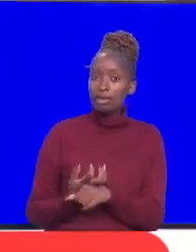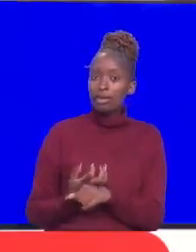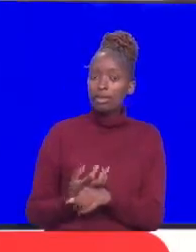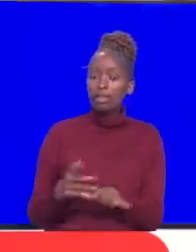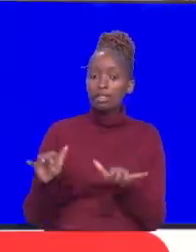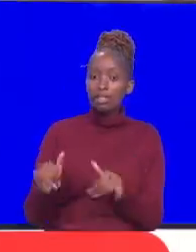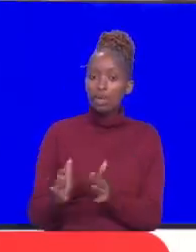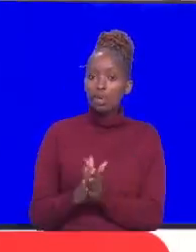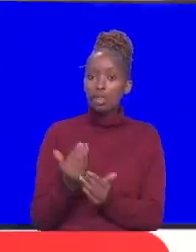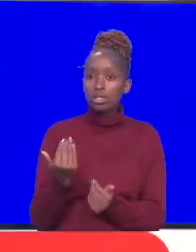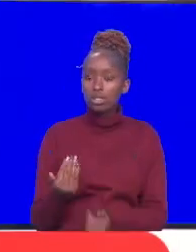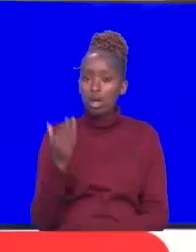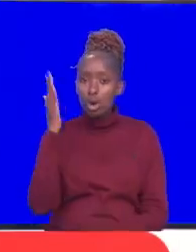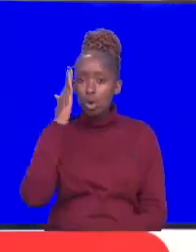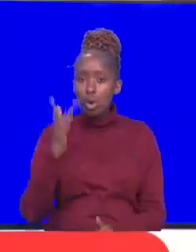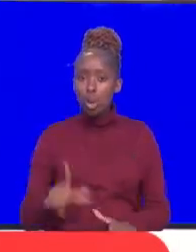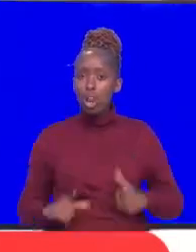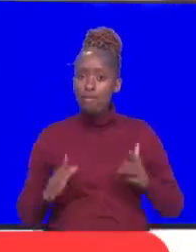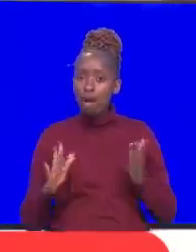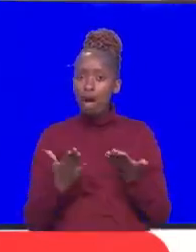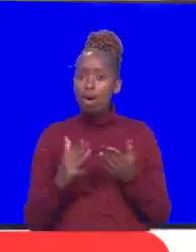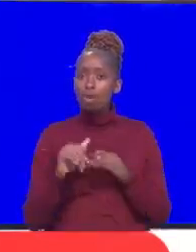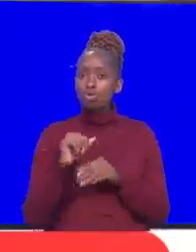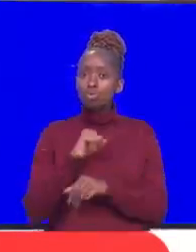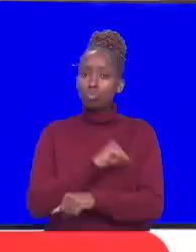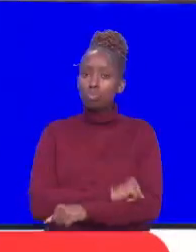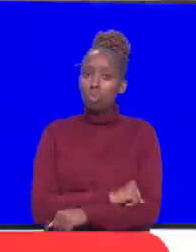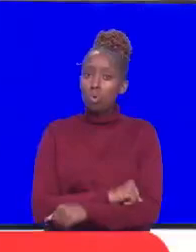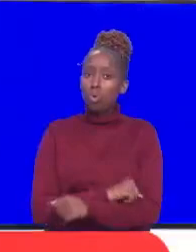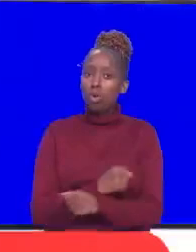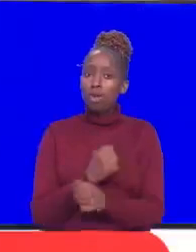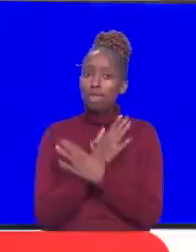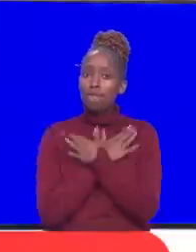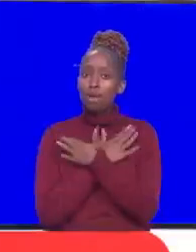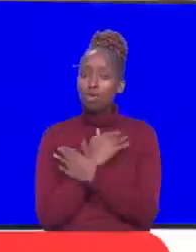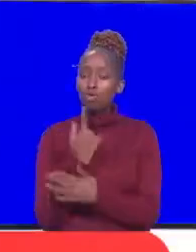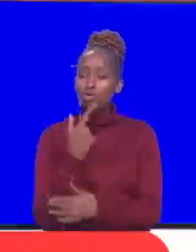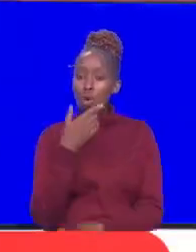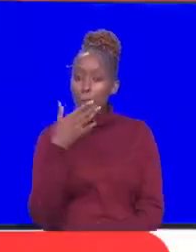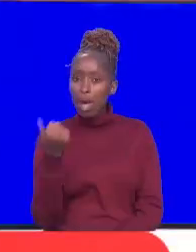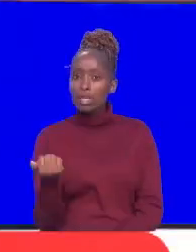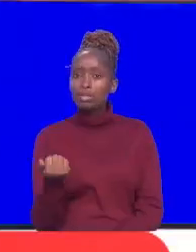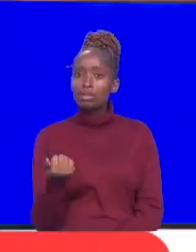mtoto. Jua mtoto anaishi aje shuleni, ni rafiki yake mgani ndio best friend wake.